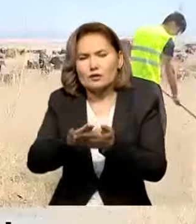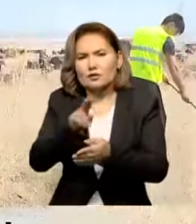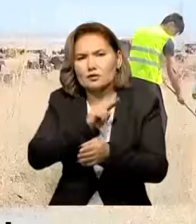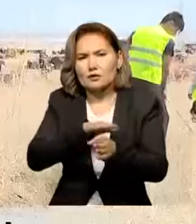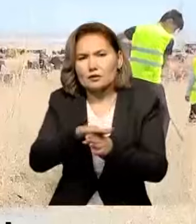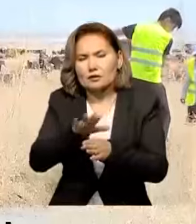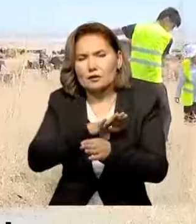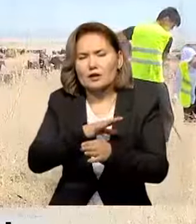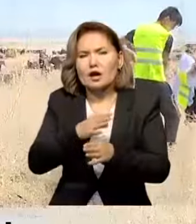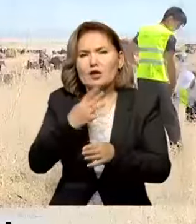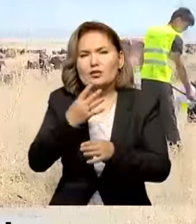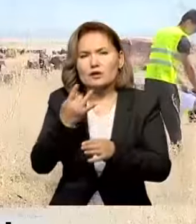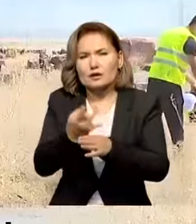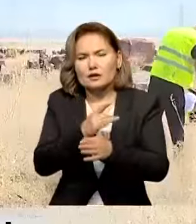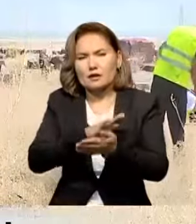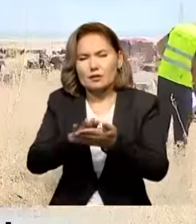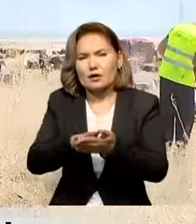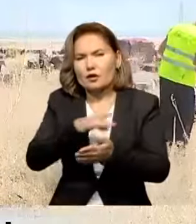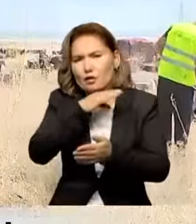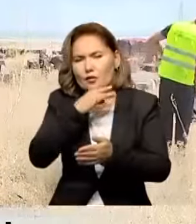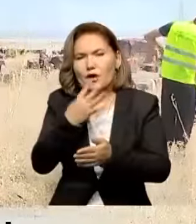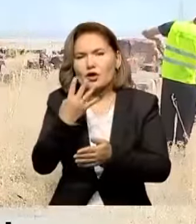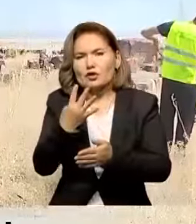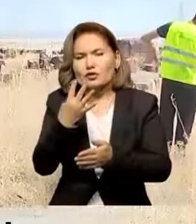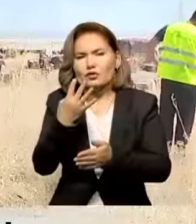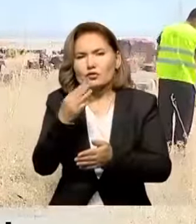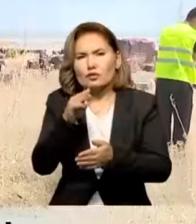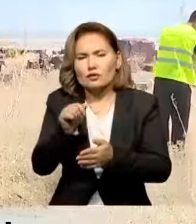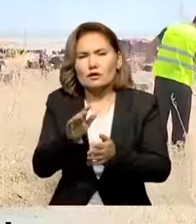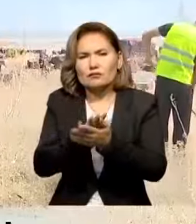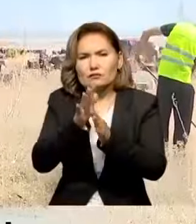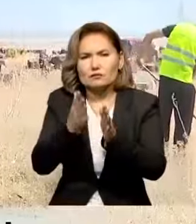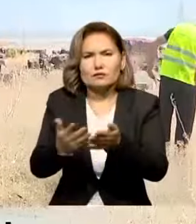жұмыстарын жүргіздік. 4 мәрте тазалағанда да кәдімгі әжептәуір 3-4 тоннаны көлемінде кәдімгі мусор қалдықтар шықты.